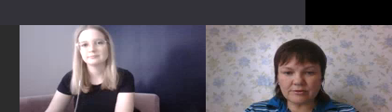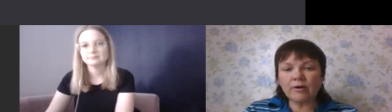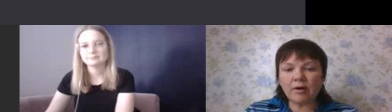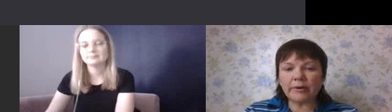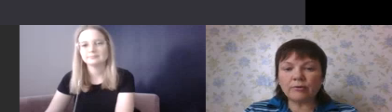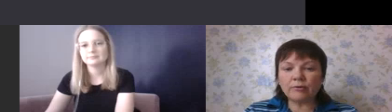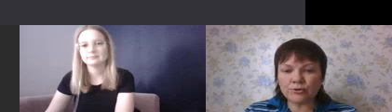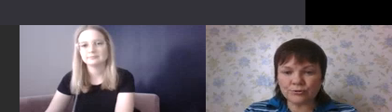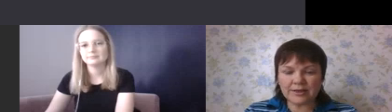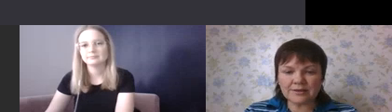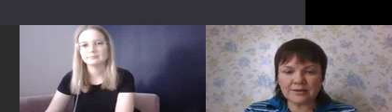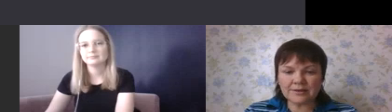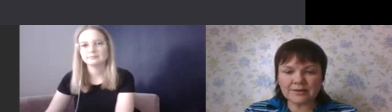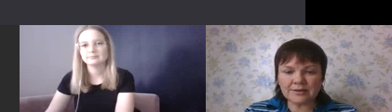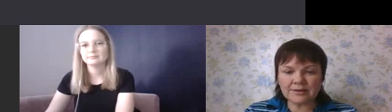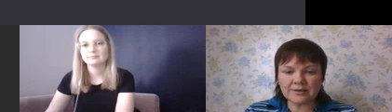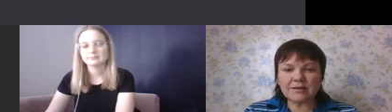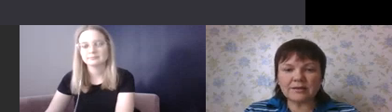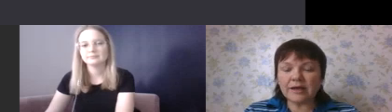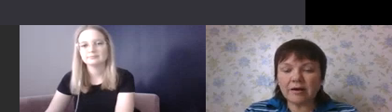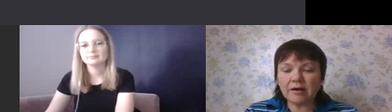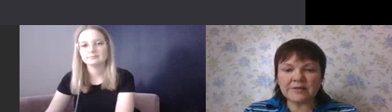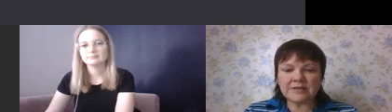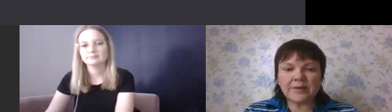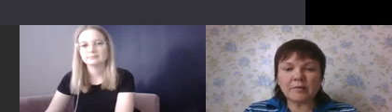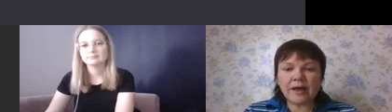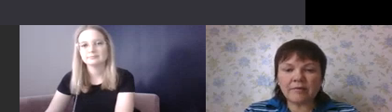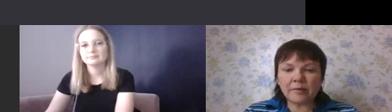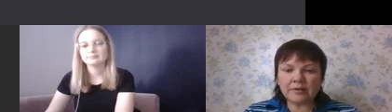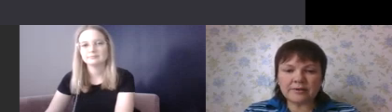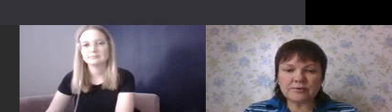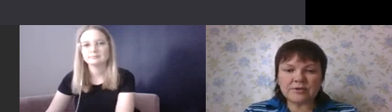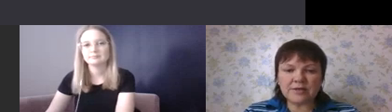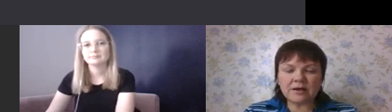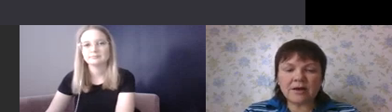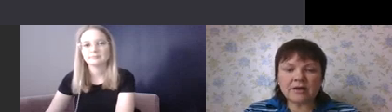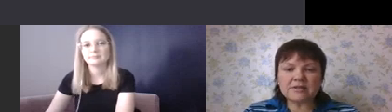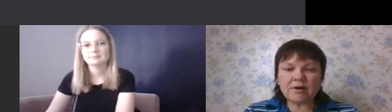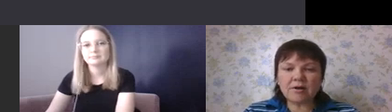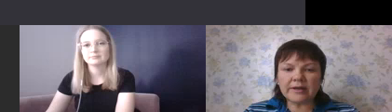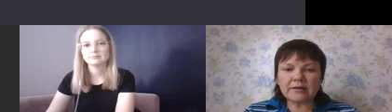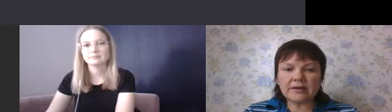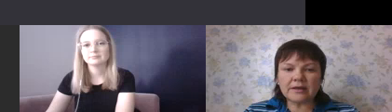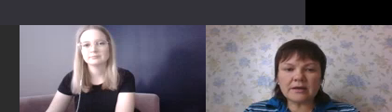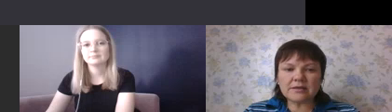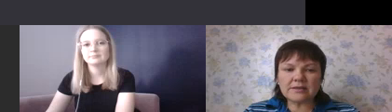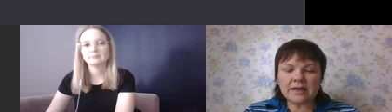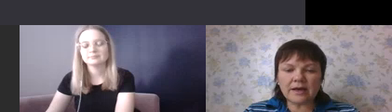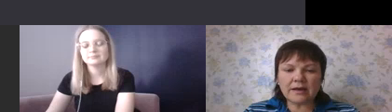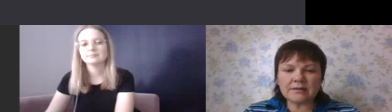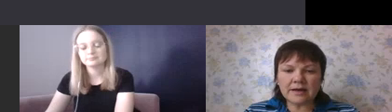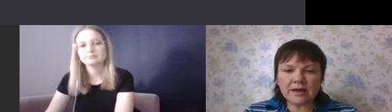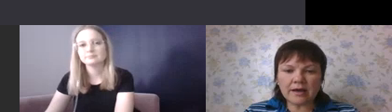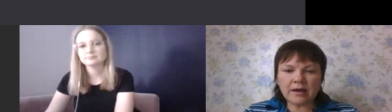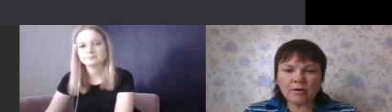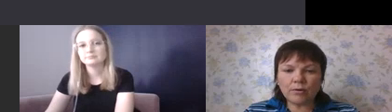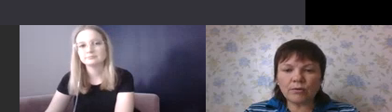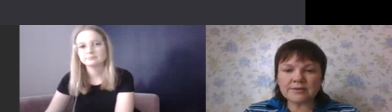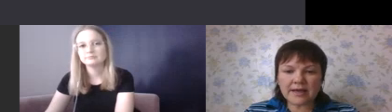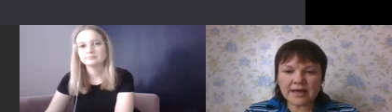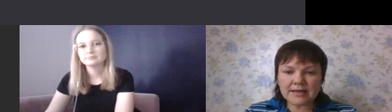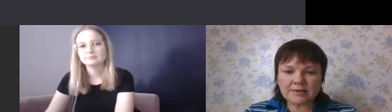vabatahtlikuks. Mul ei ole veel väga palju oskuseid ja teadmisi, aga ma lähen vabatahtlikuks sinna ja ma saan ikkagi seal